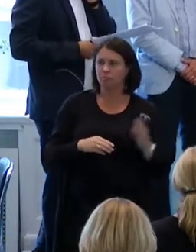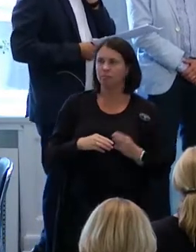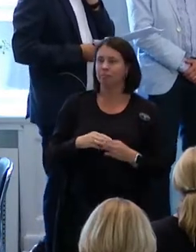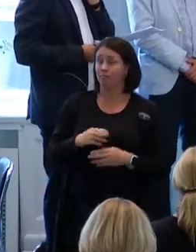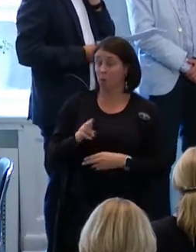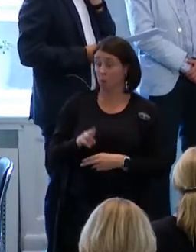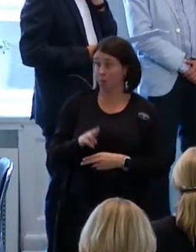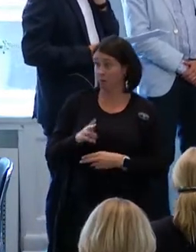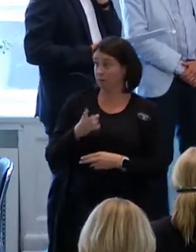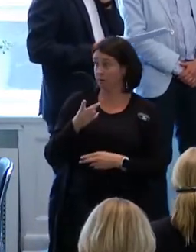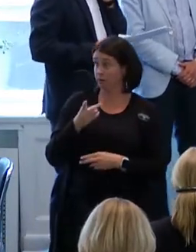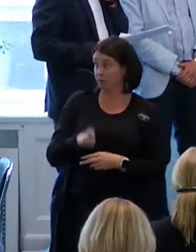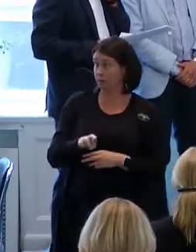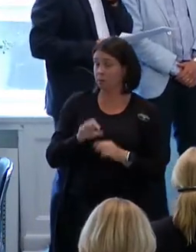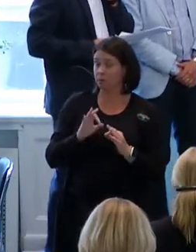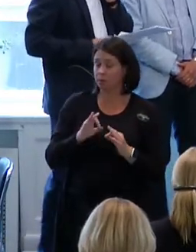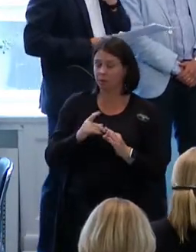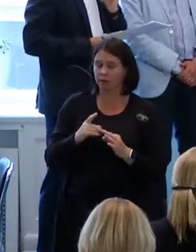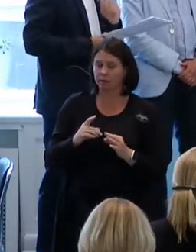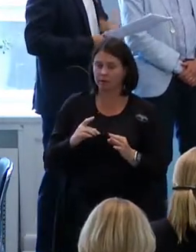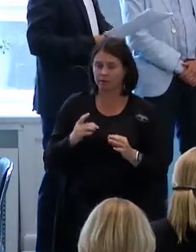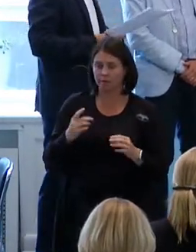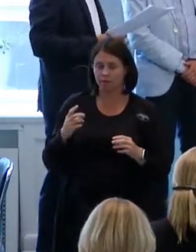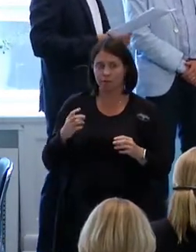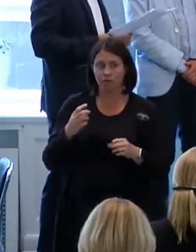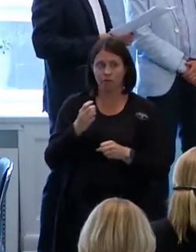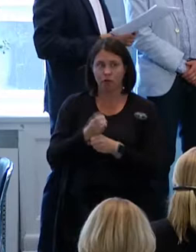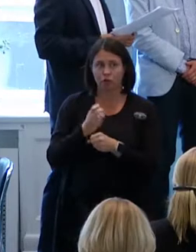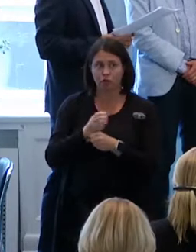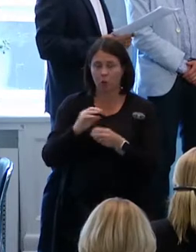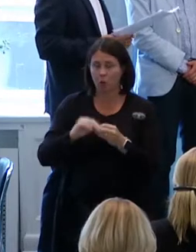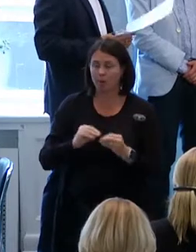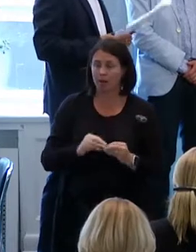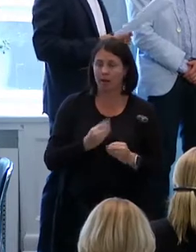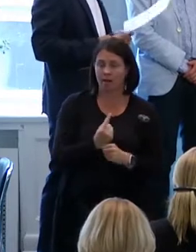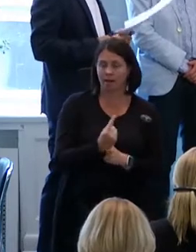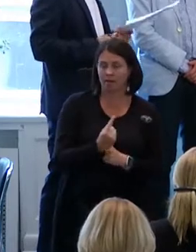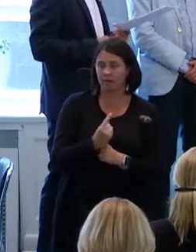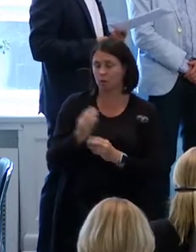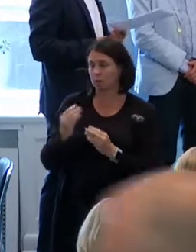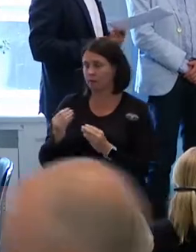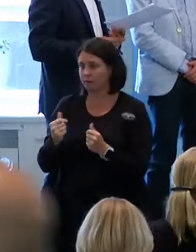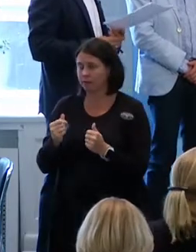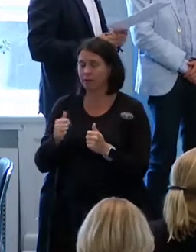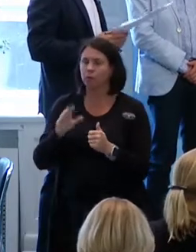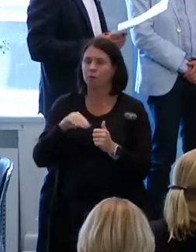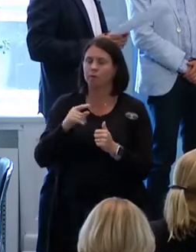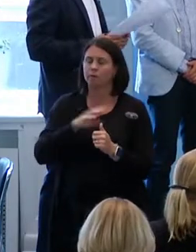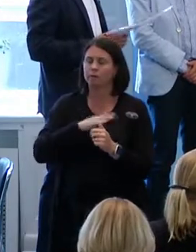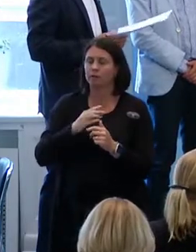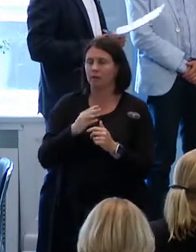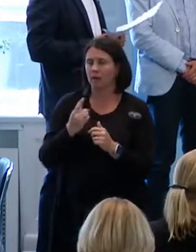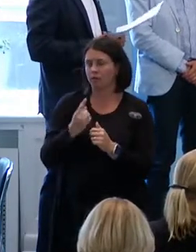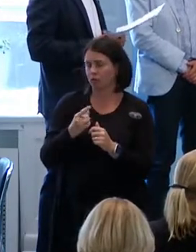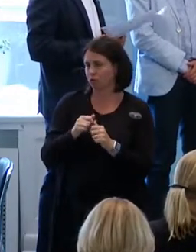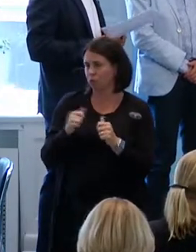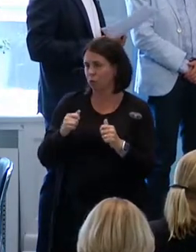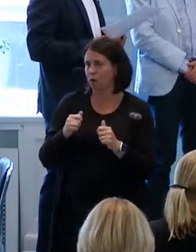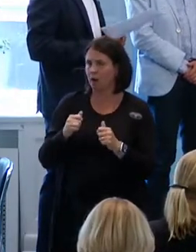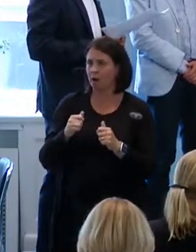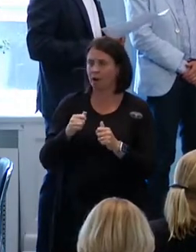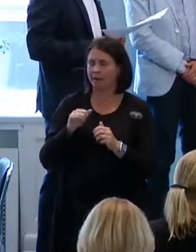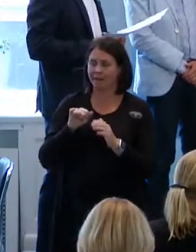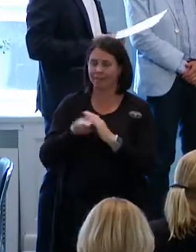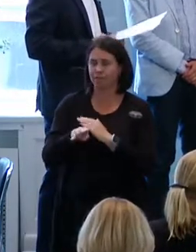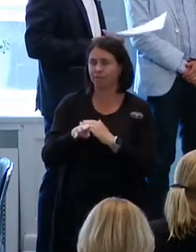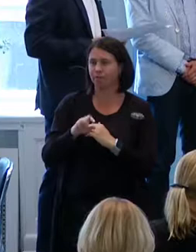konkreta exempel då på hur man får ihop det här är ju vi har ett antal stora infartsleder in i Malmö.